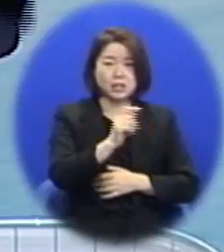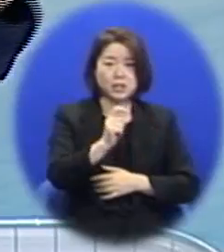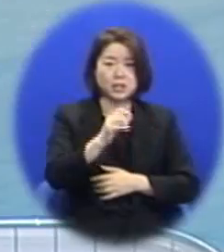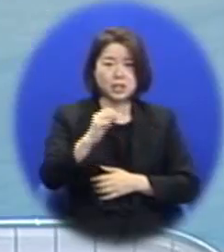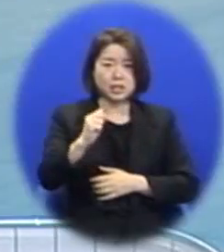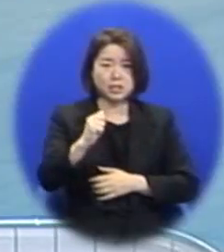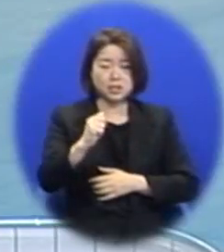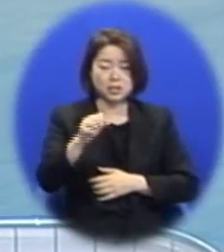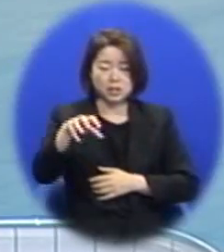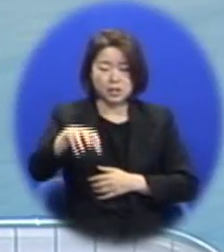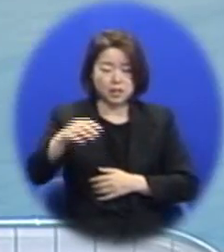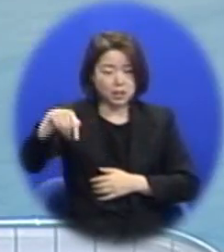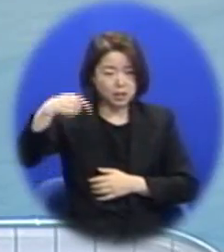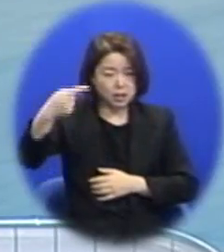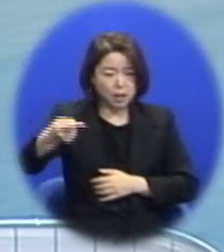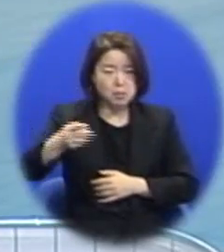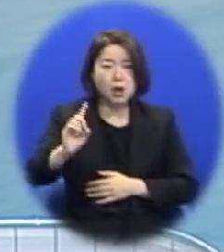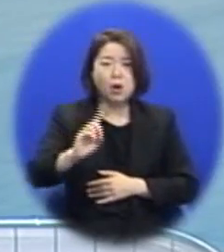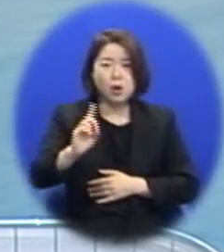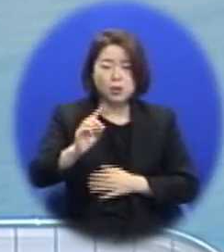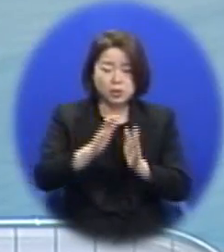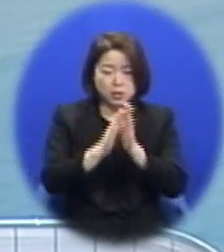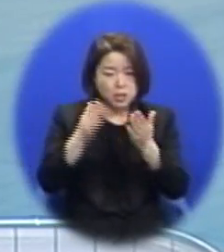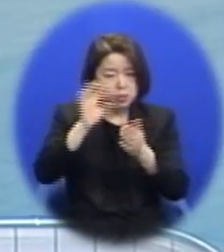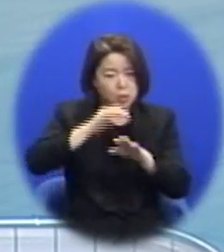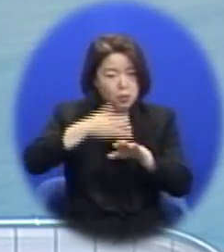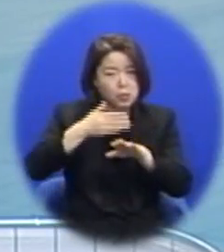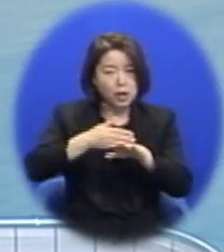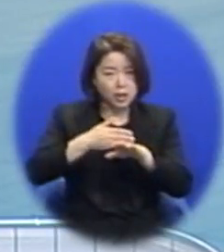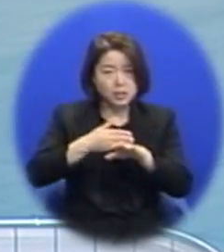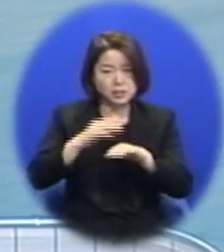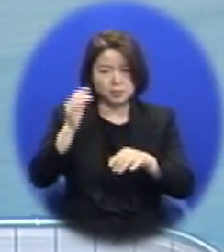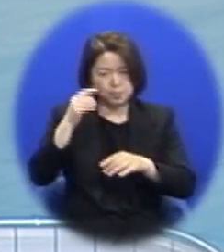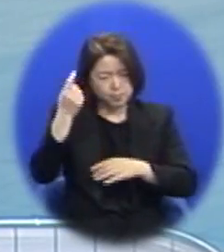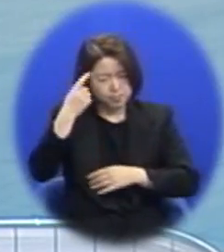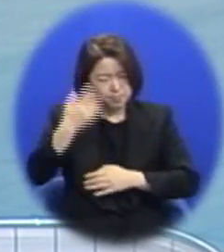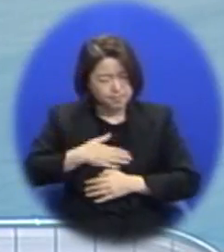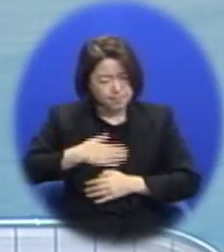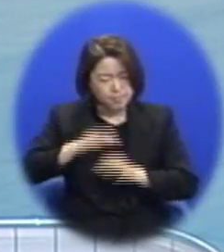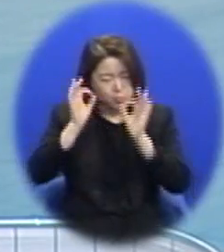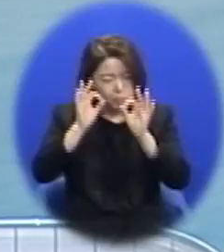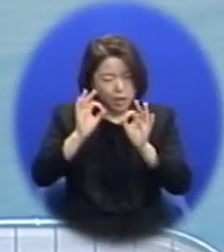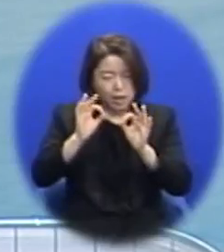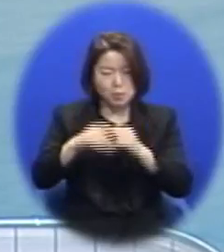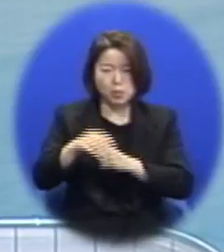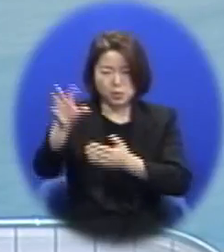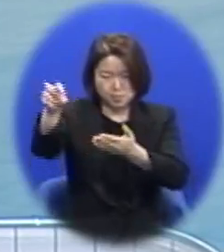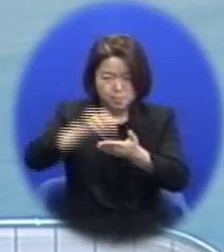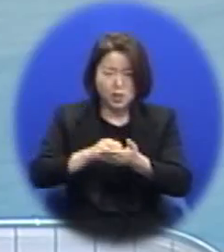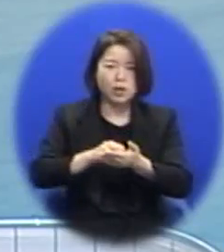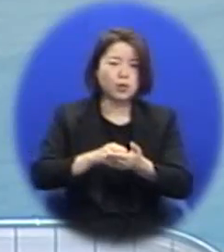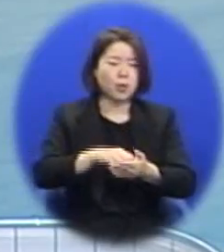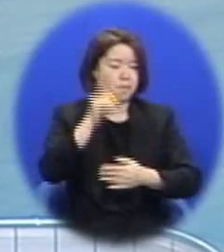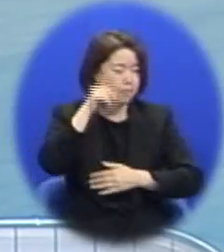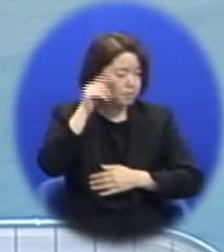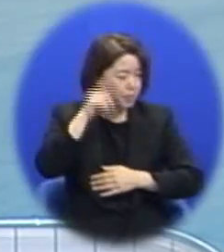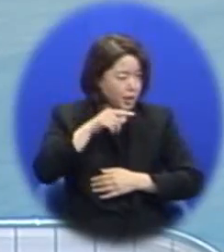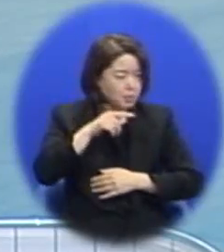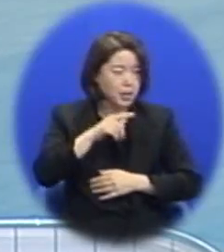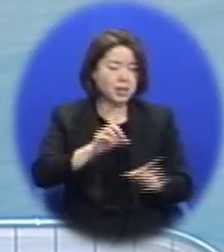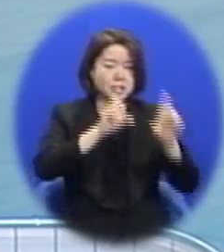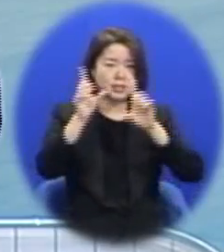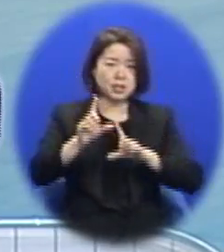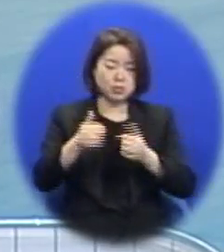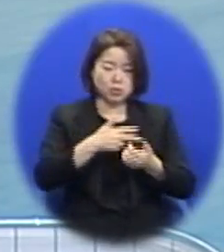듣고 어떤 책을 보는지 수소문해서 책도 구입하고, 그리고 매일매일의 삶 속에서 주님과 동행해